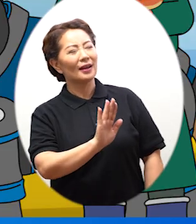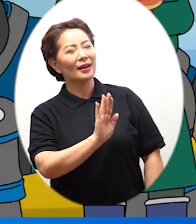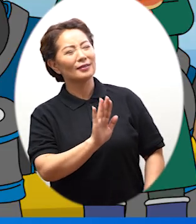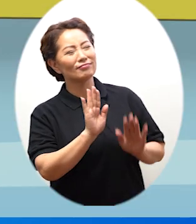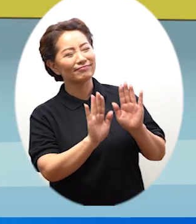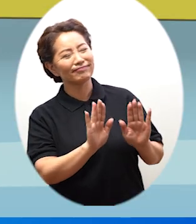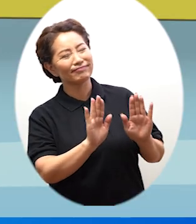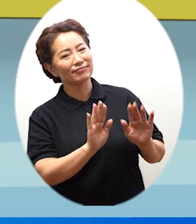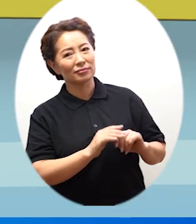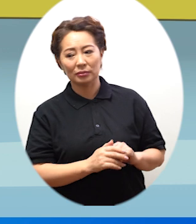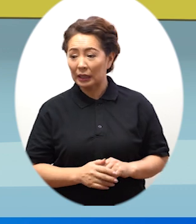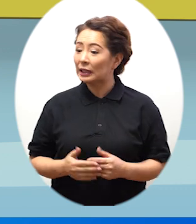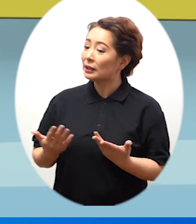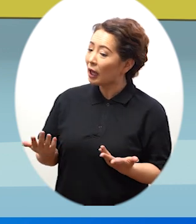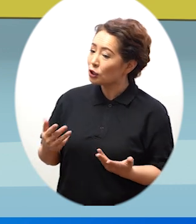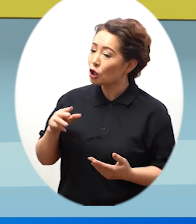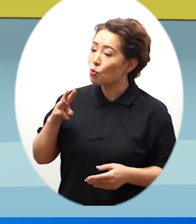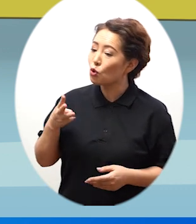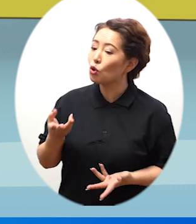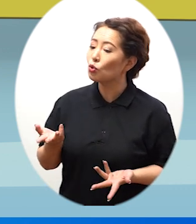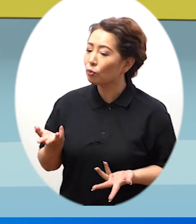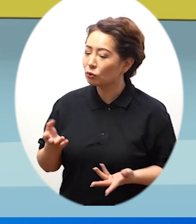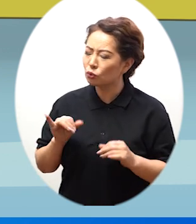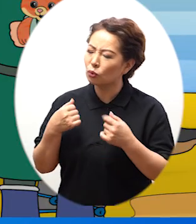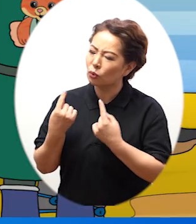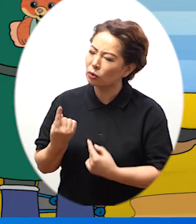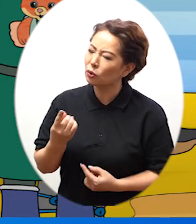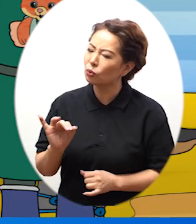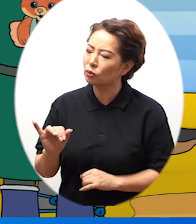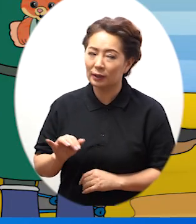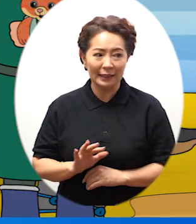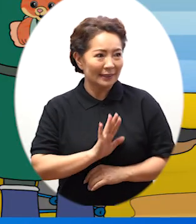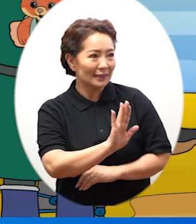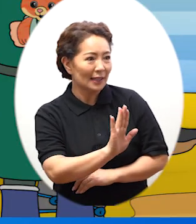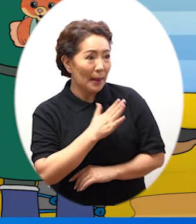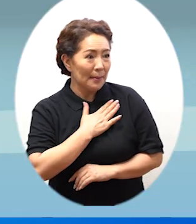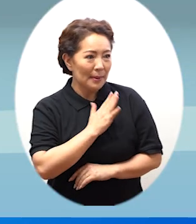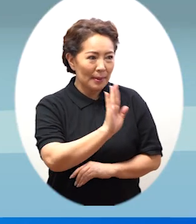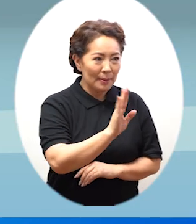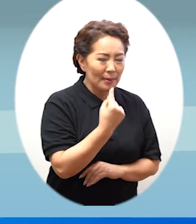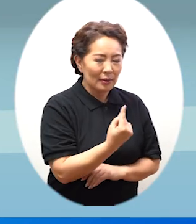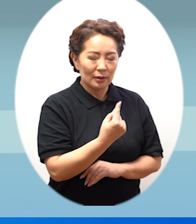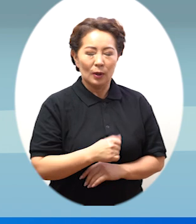Бэжи. Яасан юм хөө? Юу хүлээгээд байгаа? За байж байгаарай.